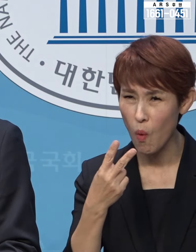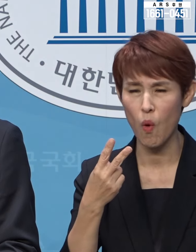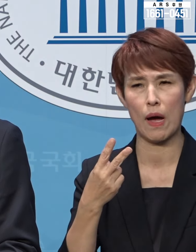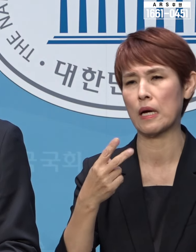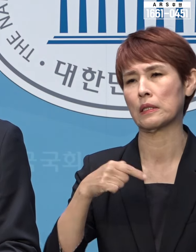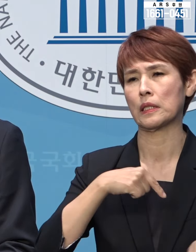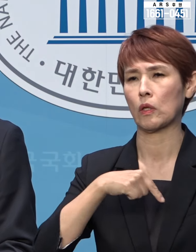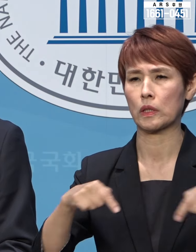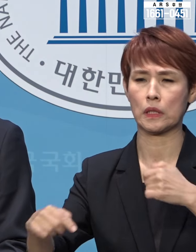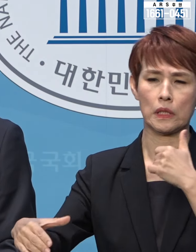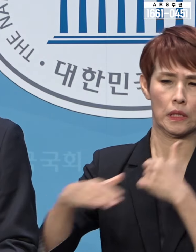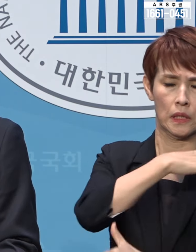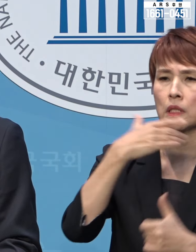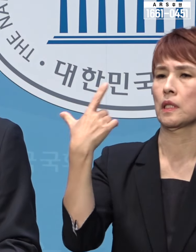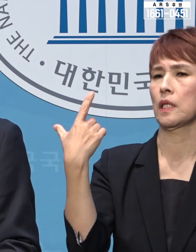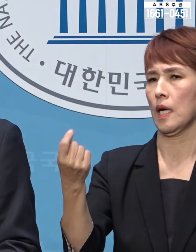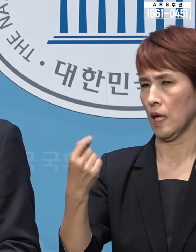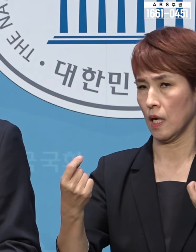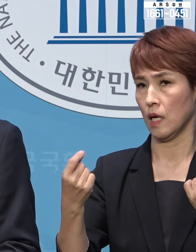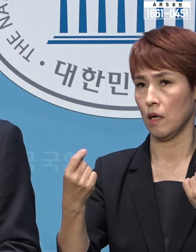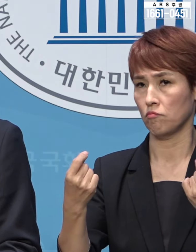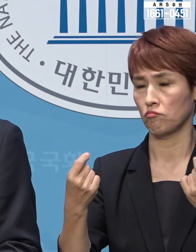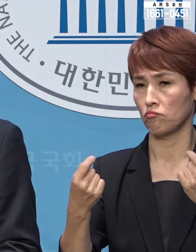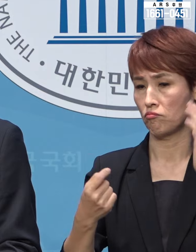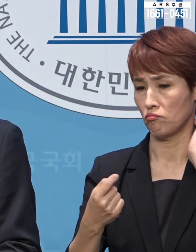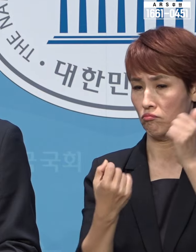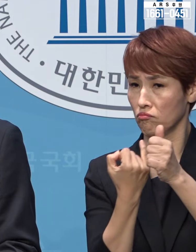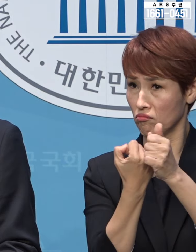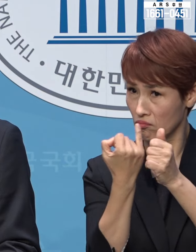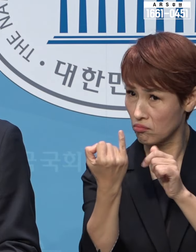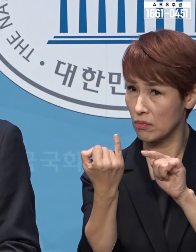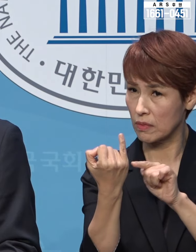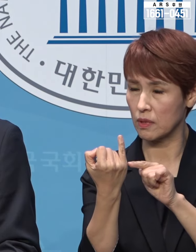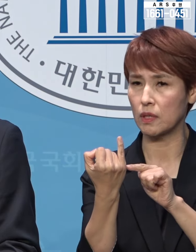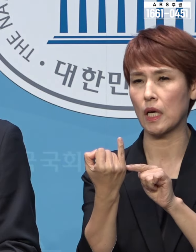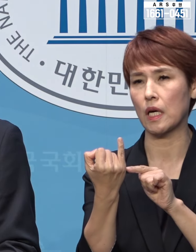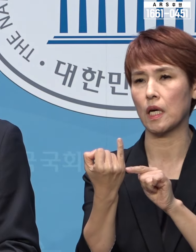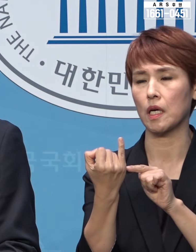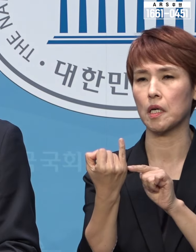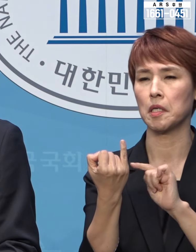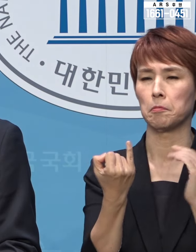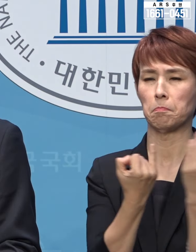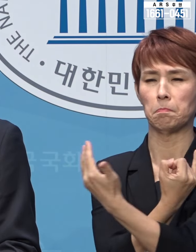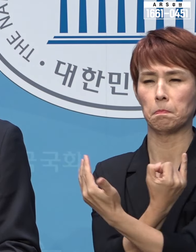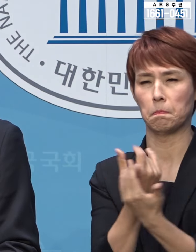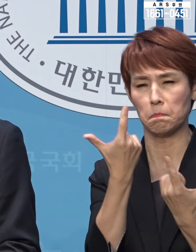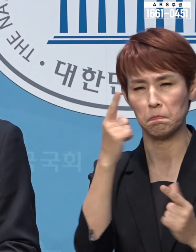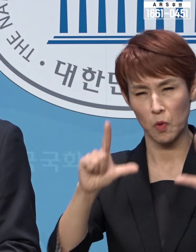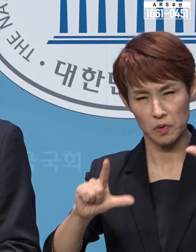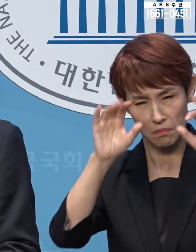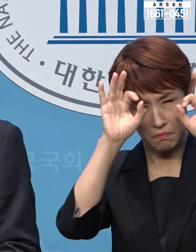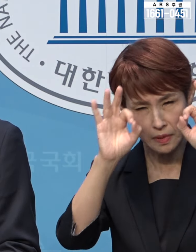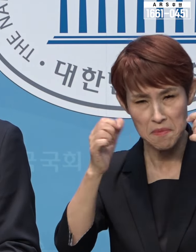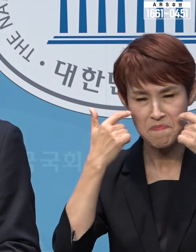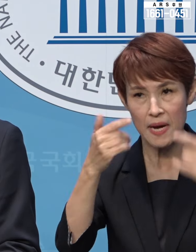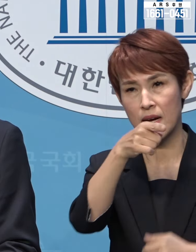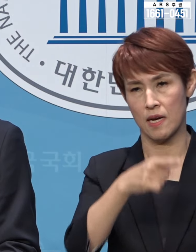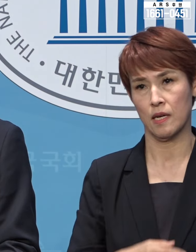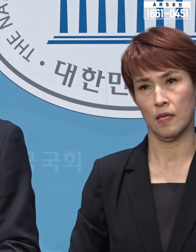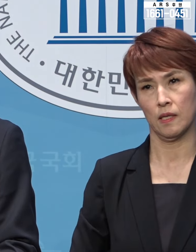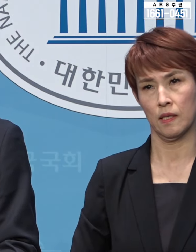정치 공세라며 김건 여사가 불가침의 성임을 다시 한번